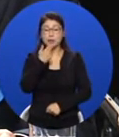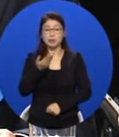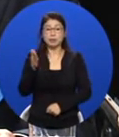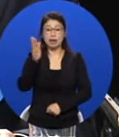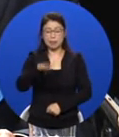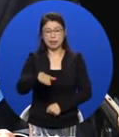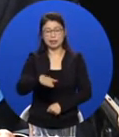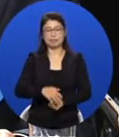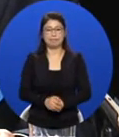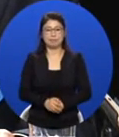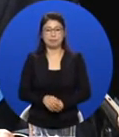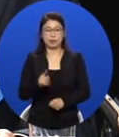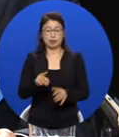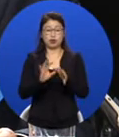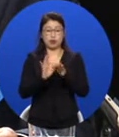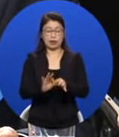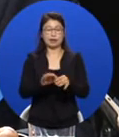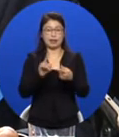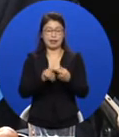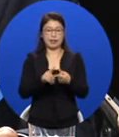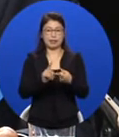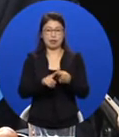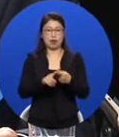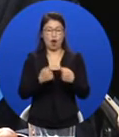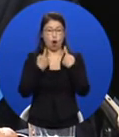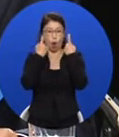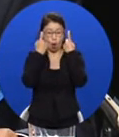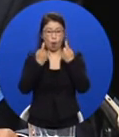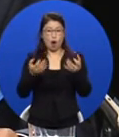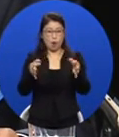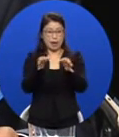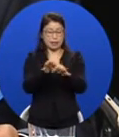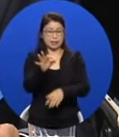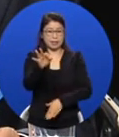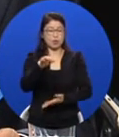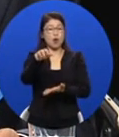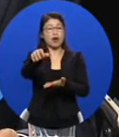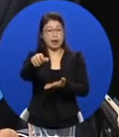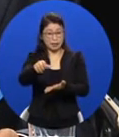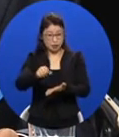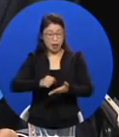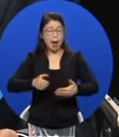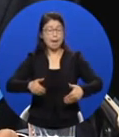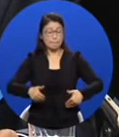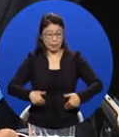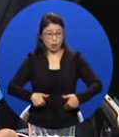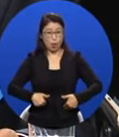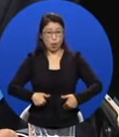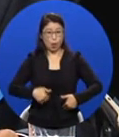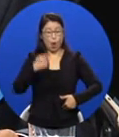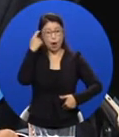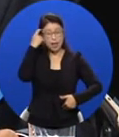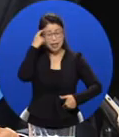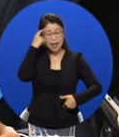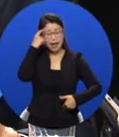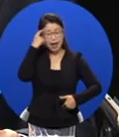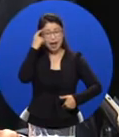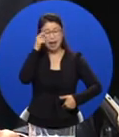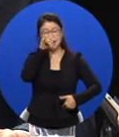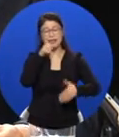간에 좀 그것에 대해서 좀 관광 짓는 작업으로 좀 가져와야 할 것이 아니냐. 한 큰 뜻으로